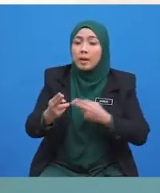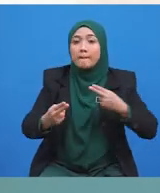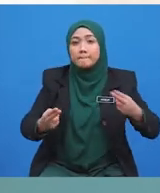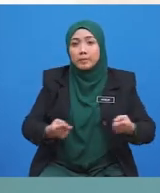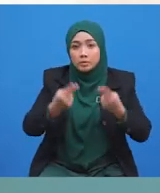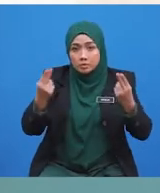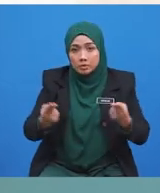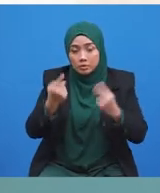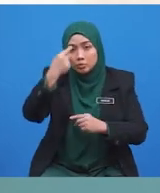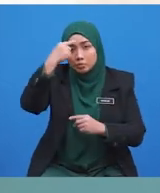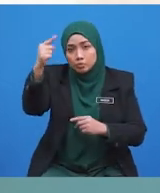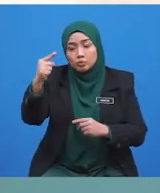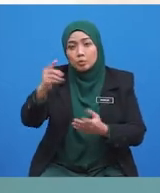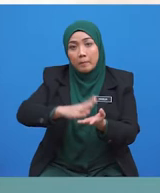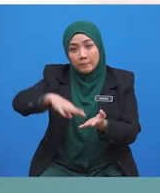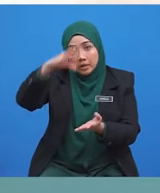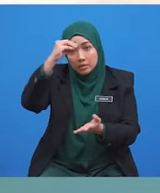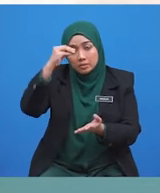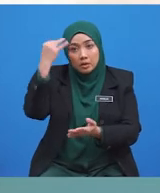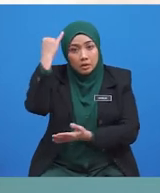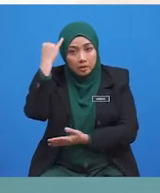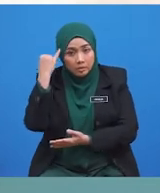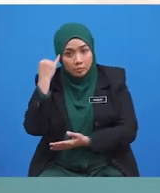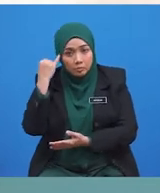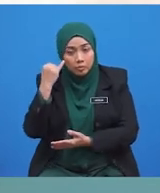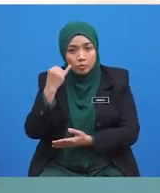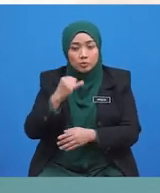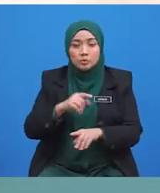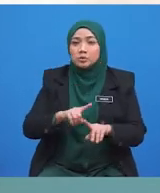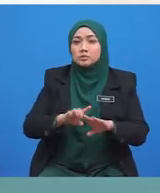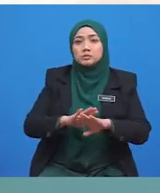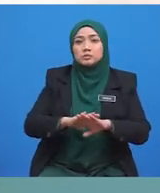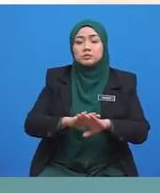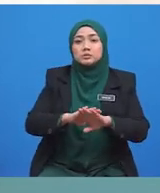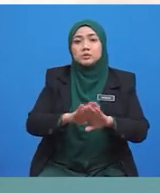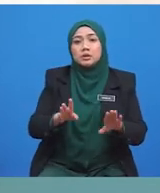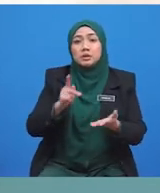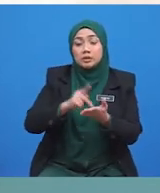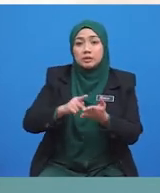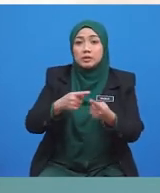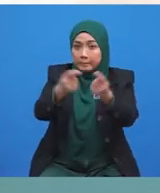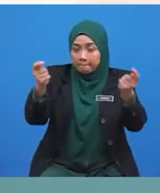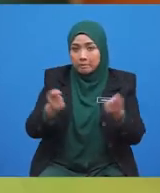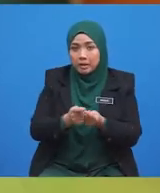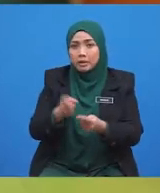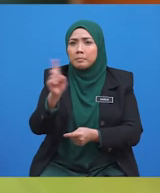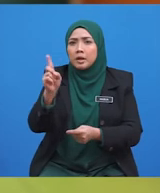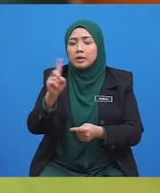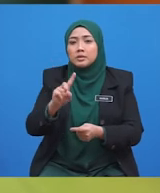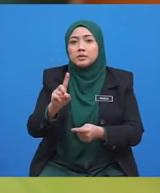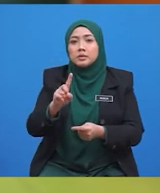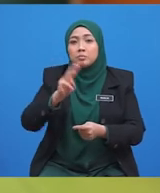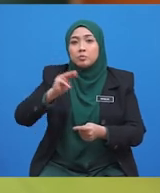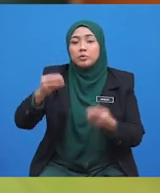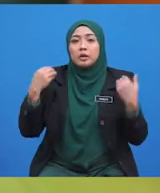berusaha untuk menimba ilmu tidak kira di mana jua anda berada.